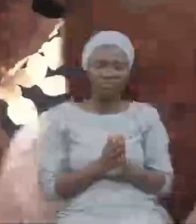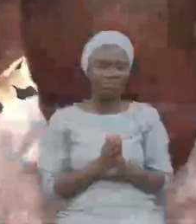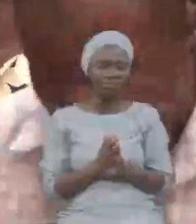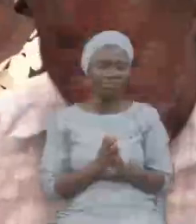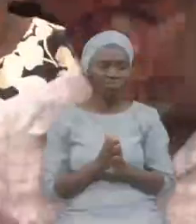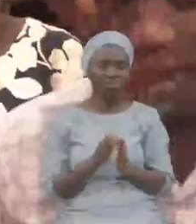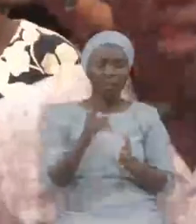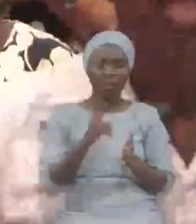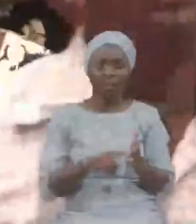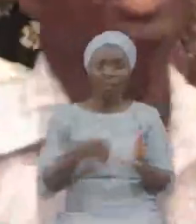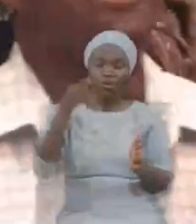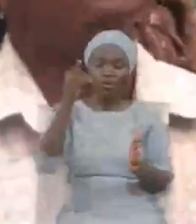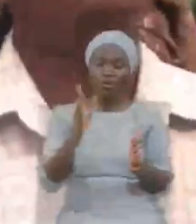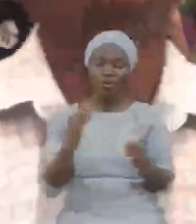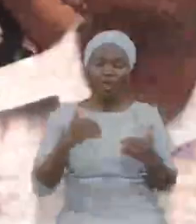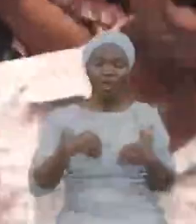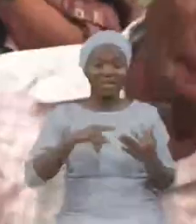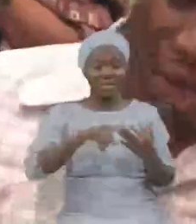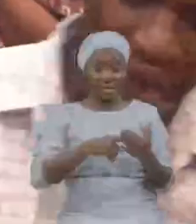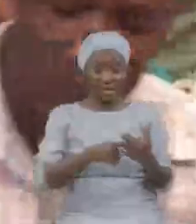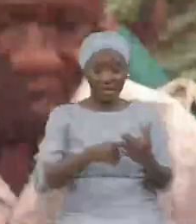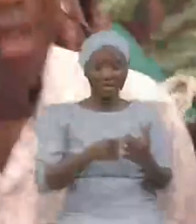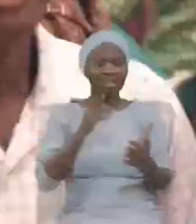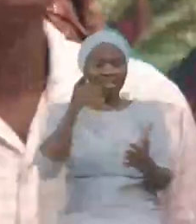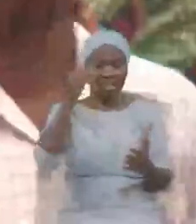Ce que le Seigneur a commencé,